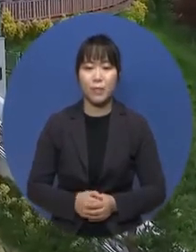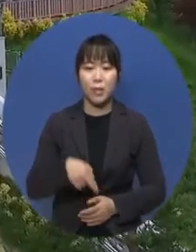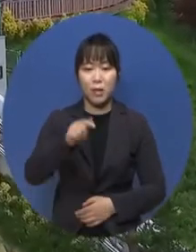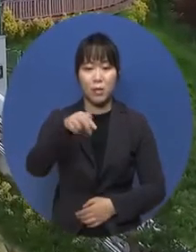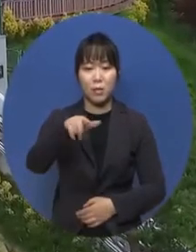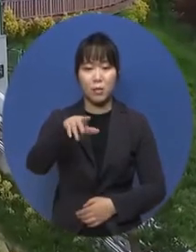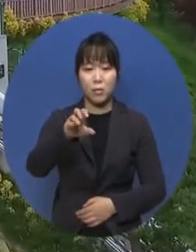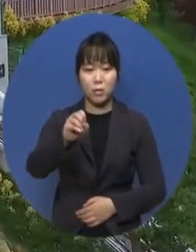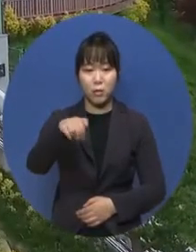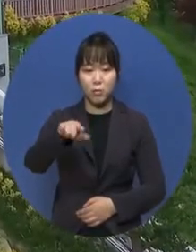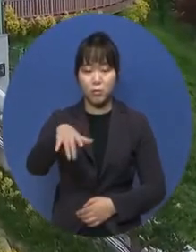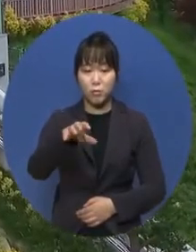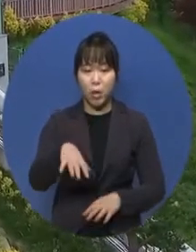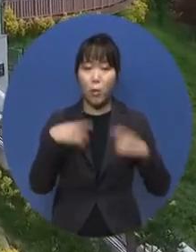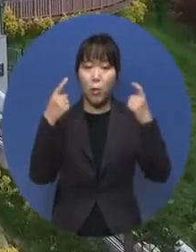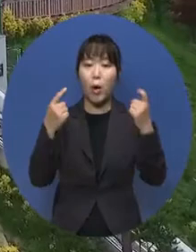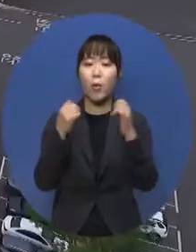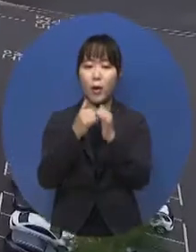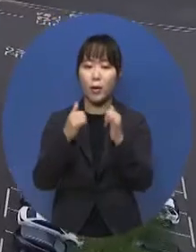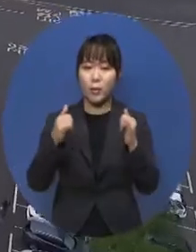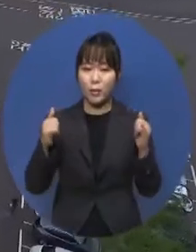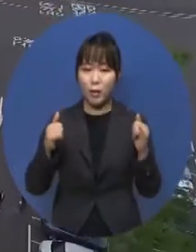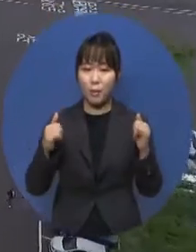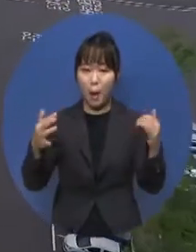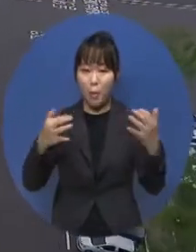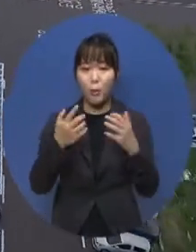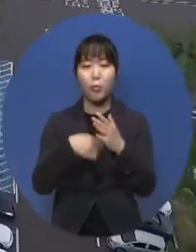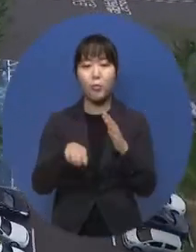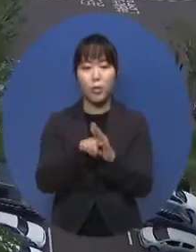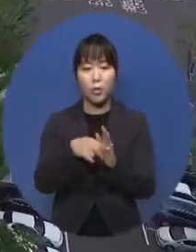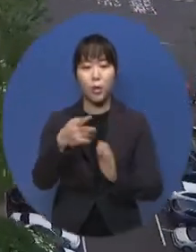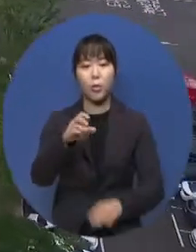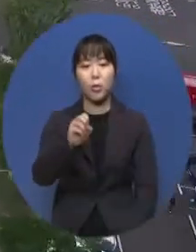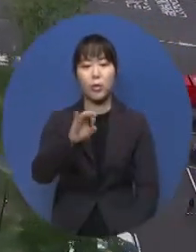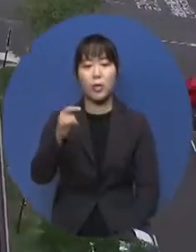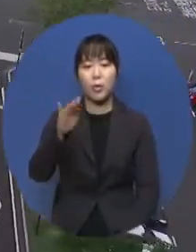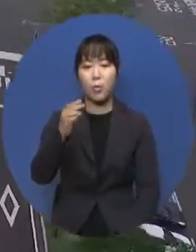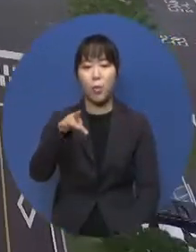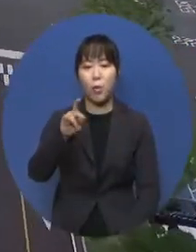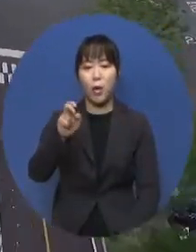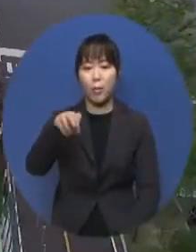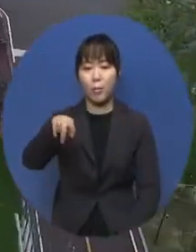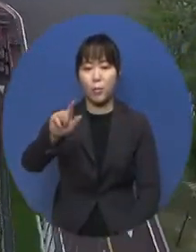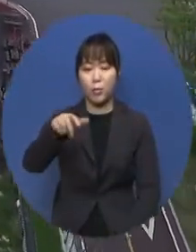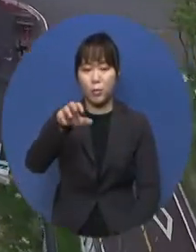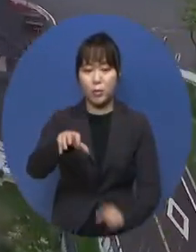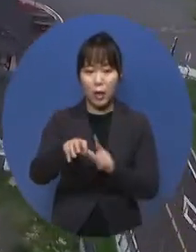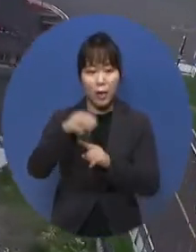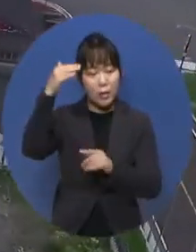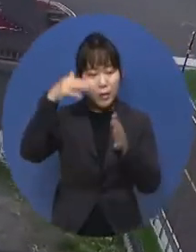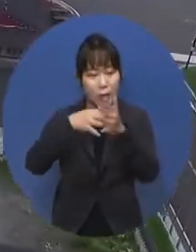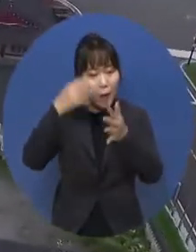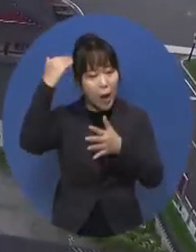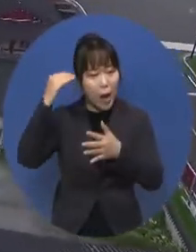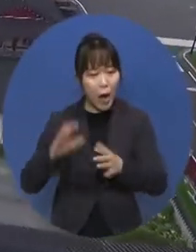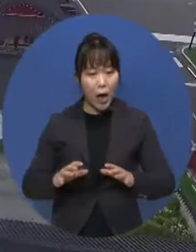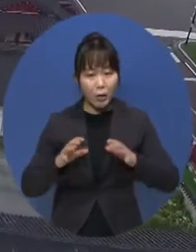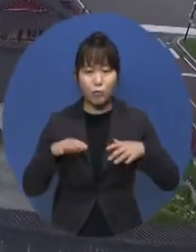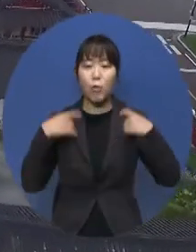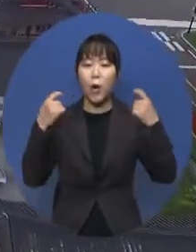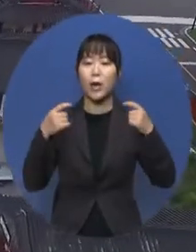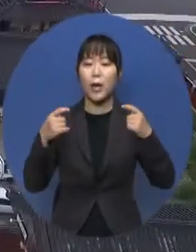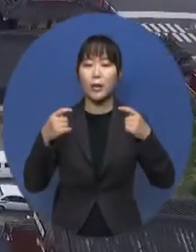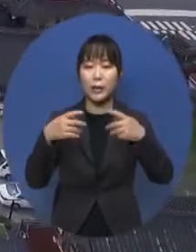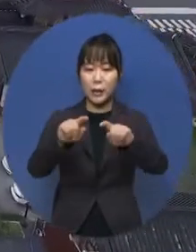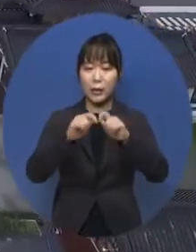산청군이 관광객 유치를 위해 지난 4일 동의보감촌 주재관 회의실에서 사단법인 한국관광클럽과